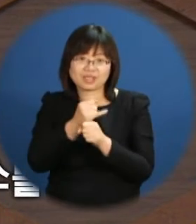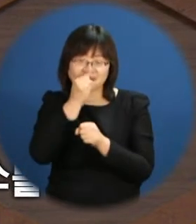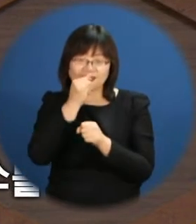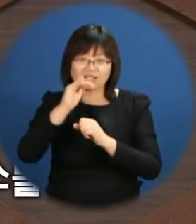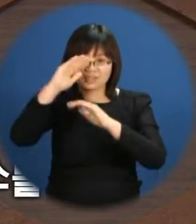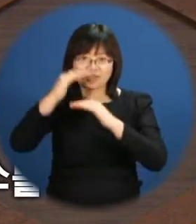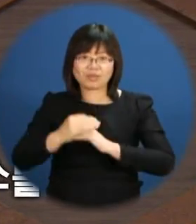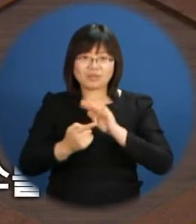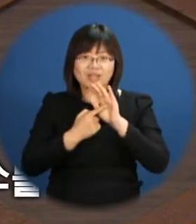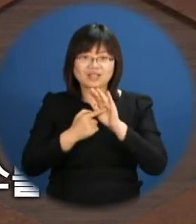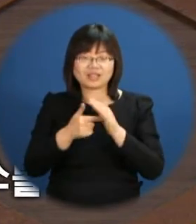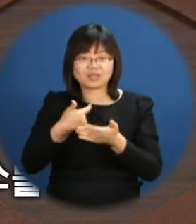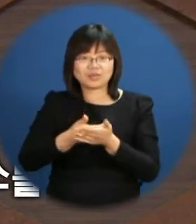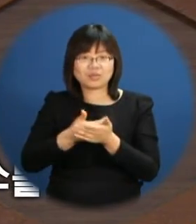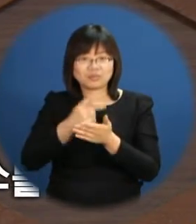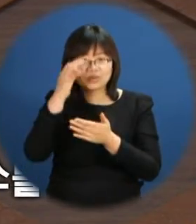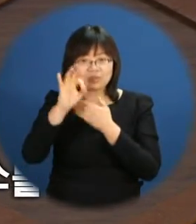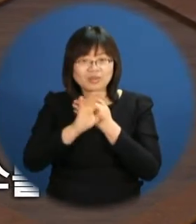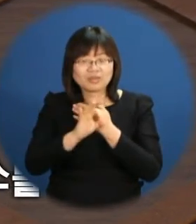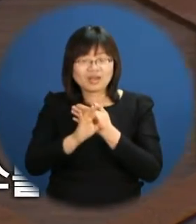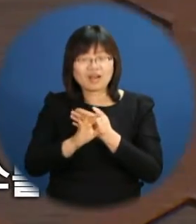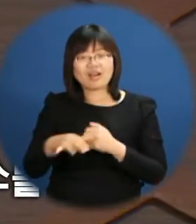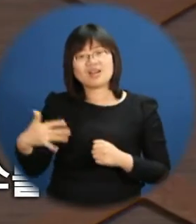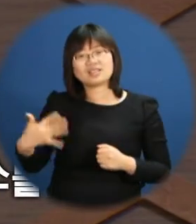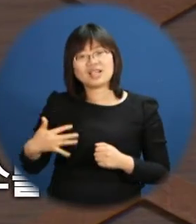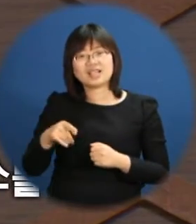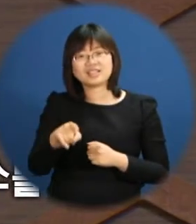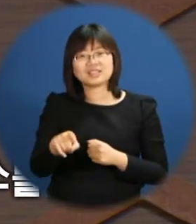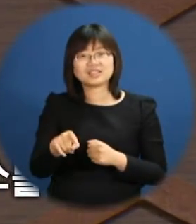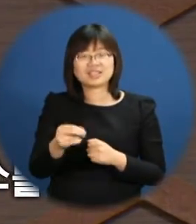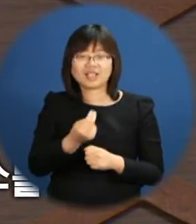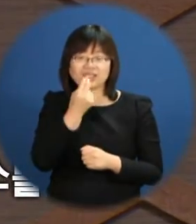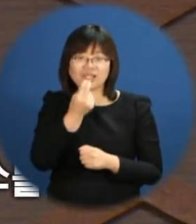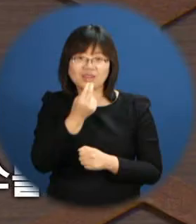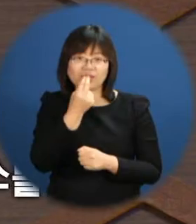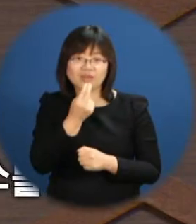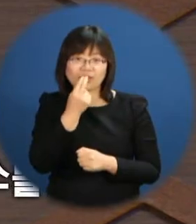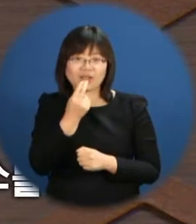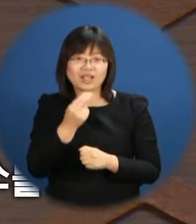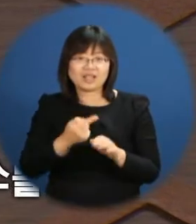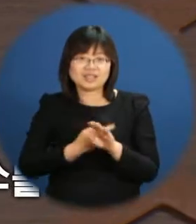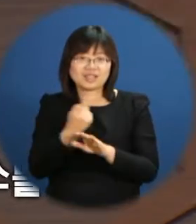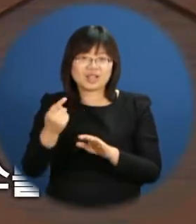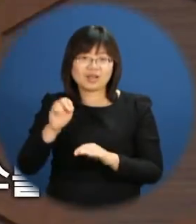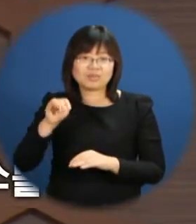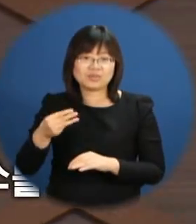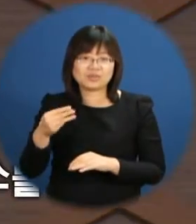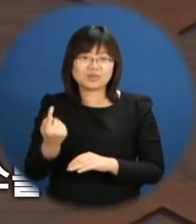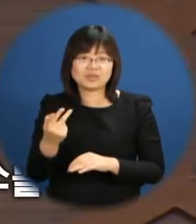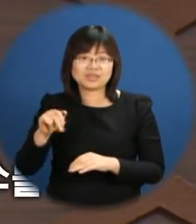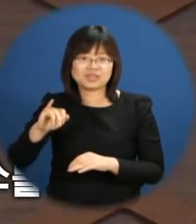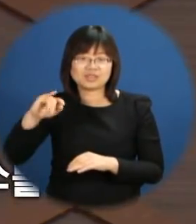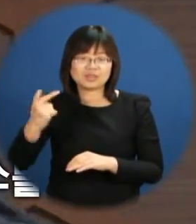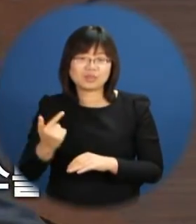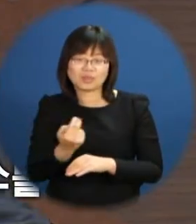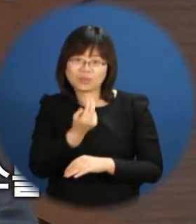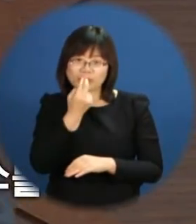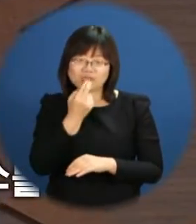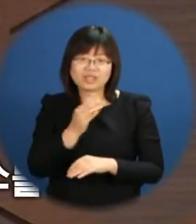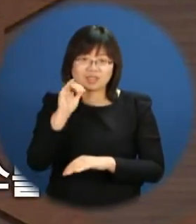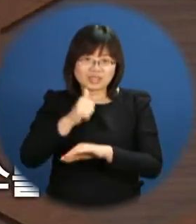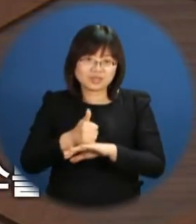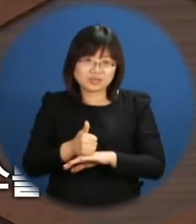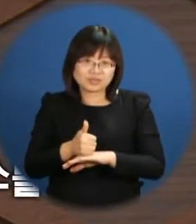발표한 논문을 보면 야이 산소 탈 프로지 쓰던 공기라는 것은 나중에 정말